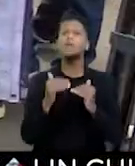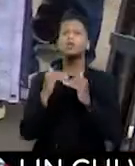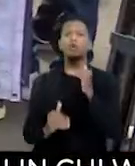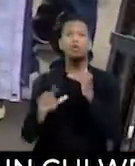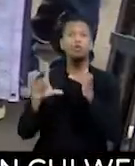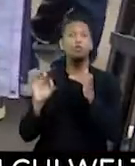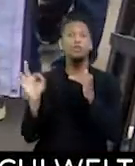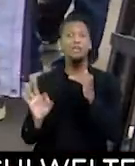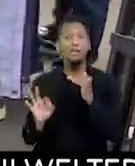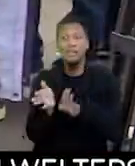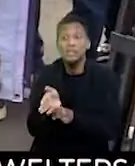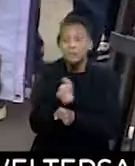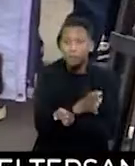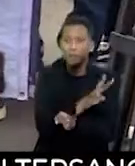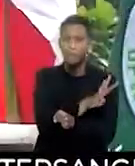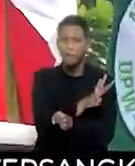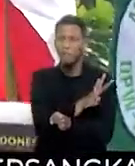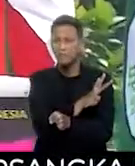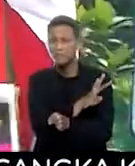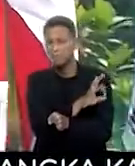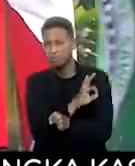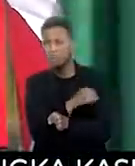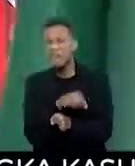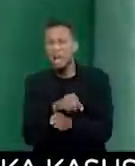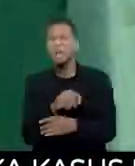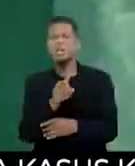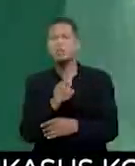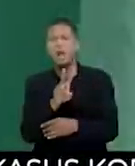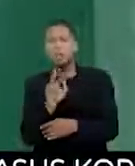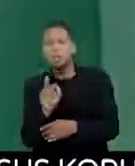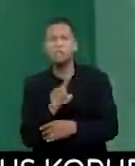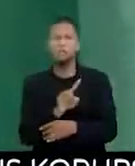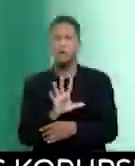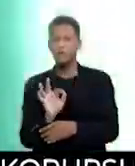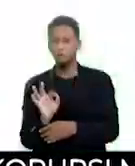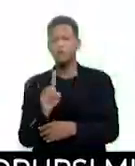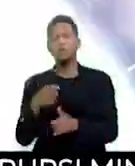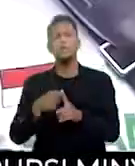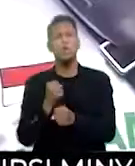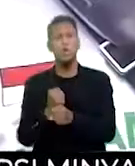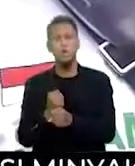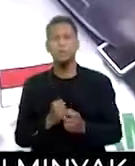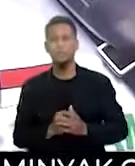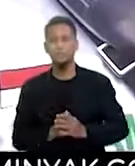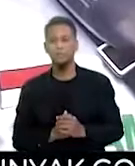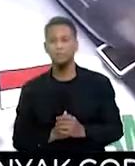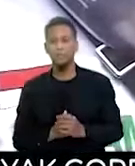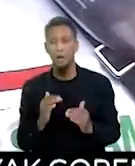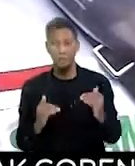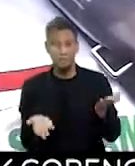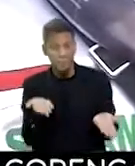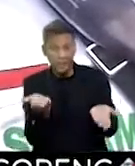semula Rp4.000 kini hanya berkisar Rp1.200 hingga Rp1.500 per kilogram. Kalau dibandingkan dengan harga